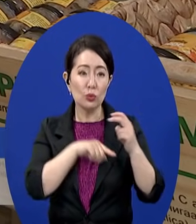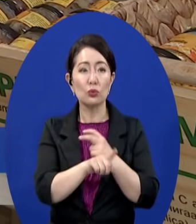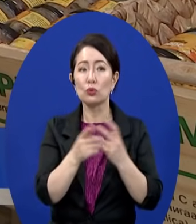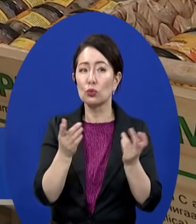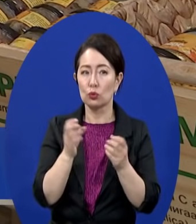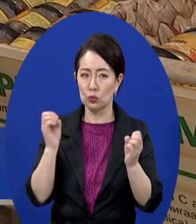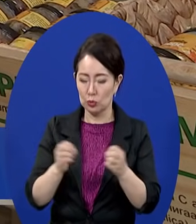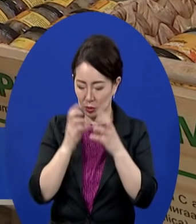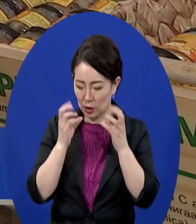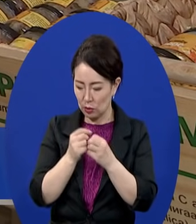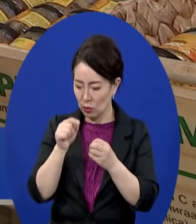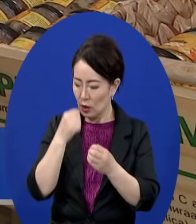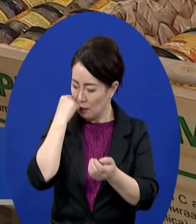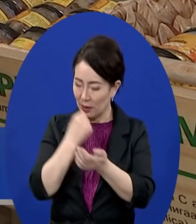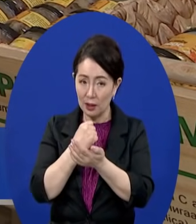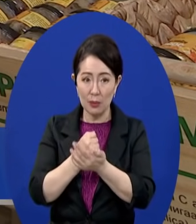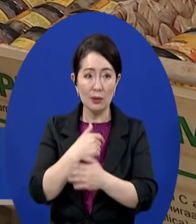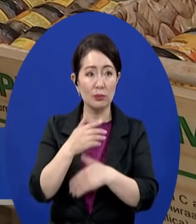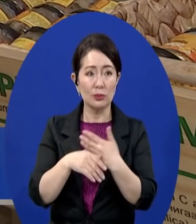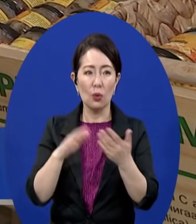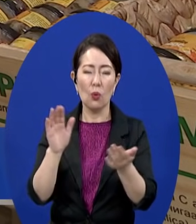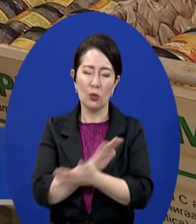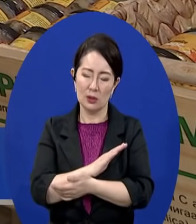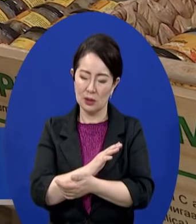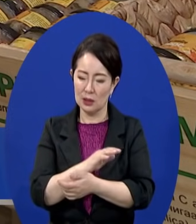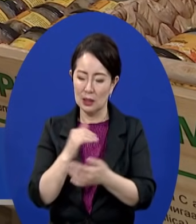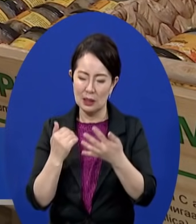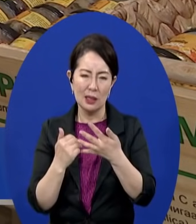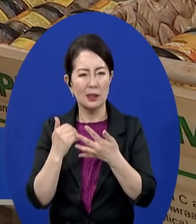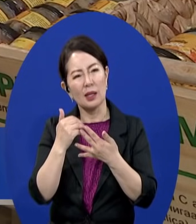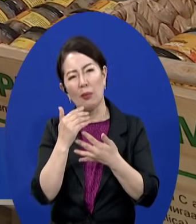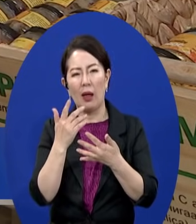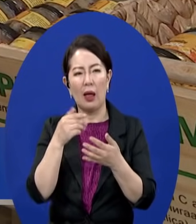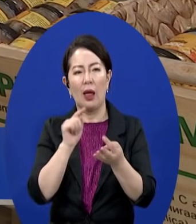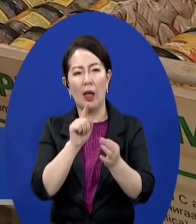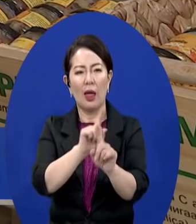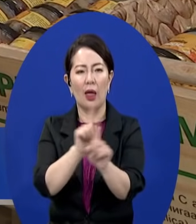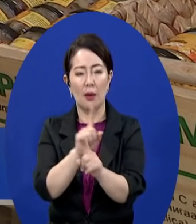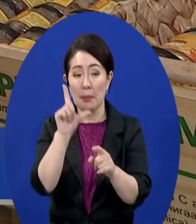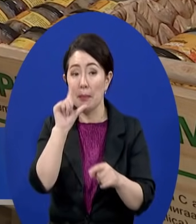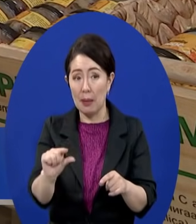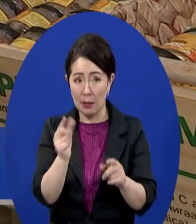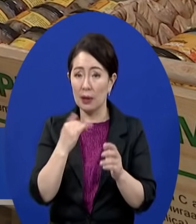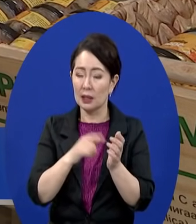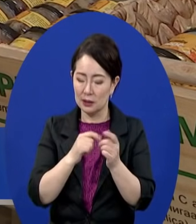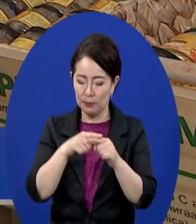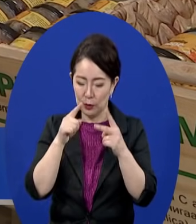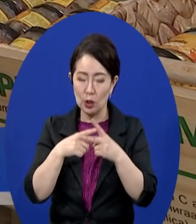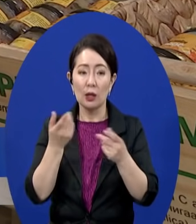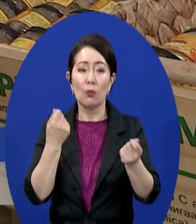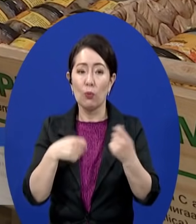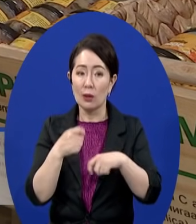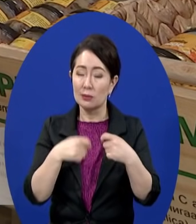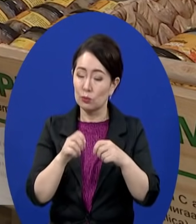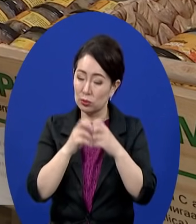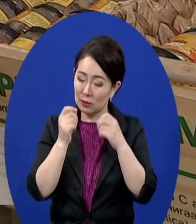тийм бүтээтгүүн баталгаажуулалт дээр бол маш хурдан тийм шуурхаа шат амжилт багтаагаар байх. За тэгээд дээрэс нь бүтээтгүүн борлуулах үйл явцтай